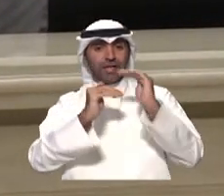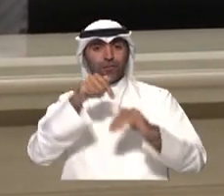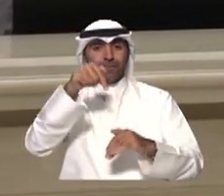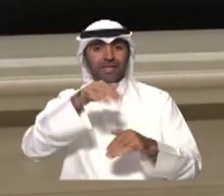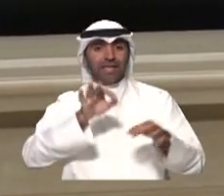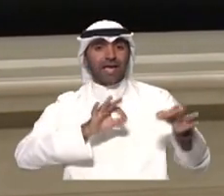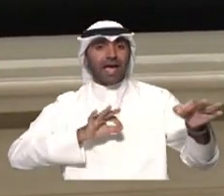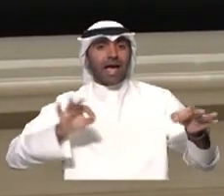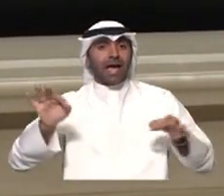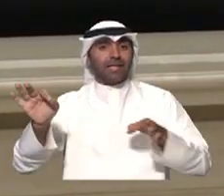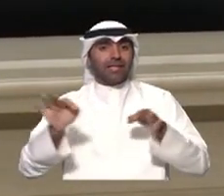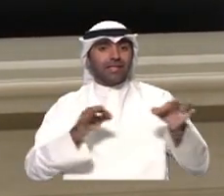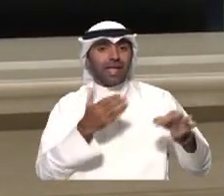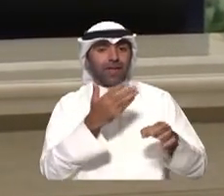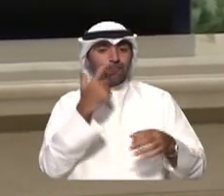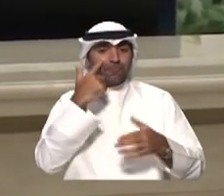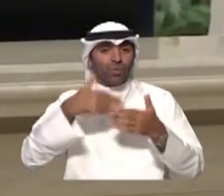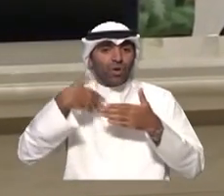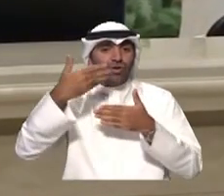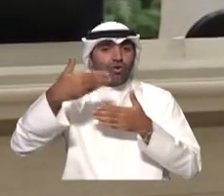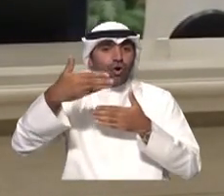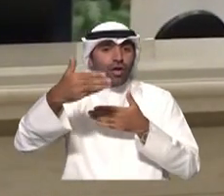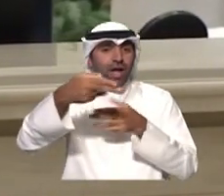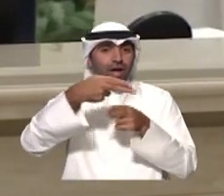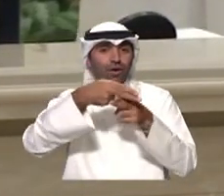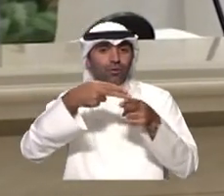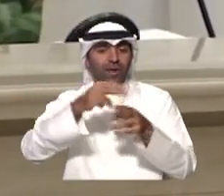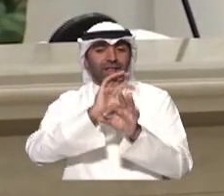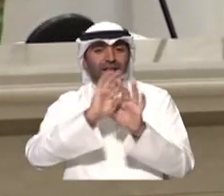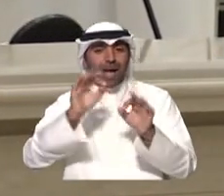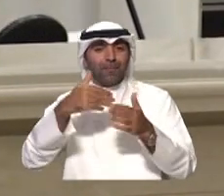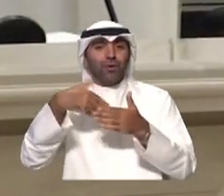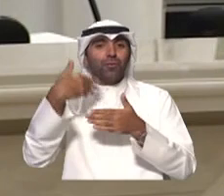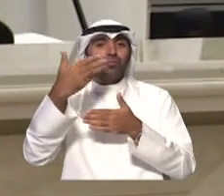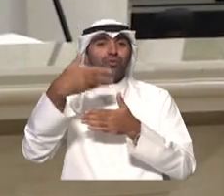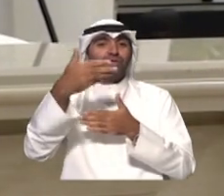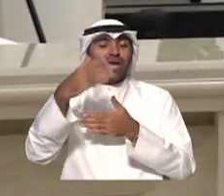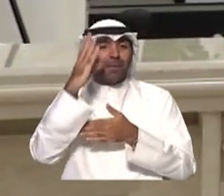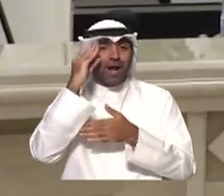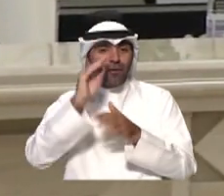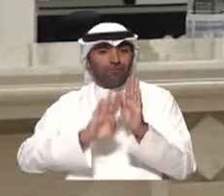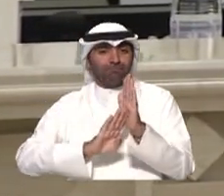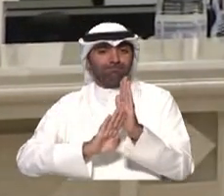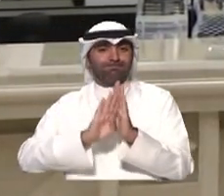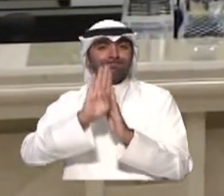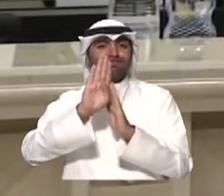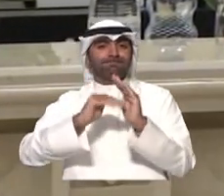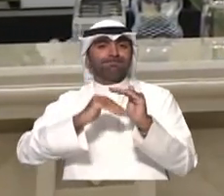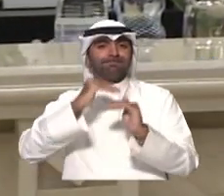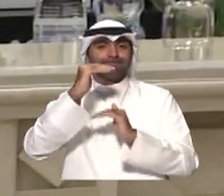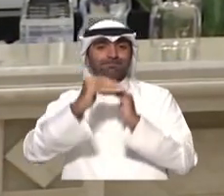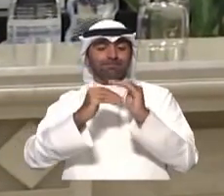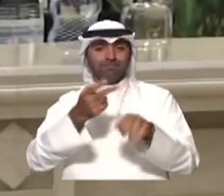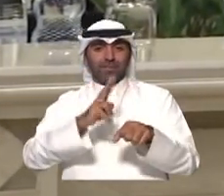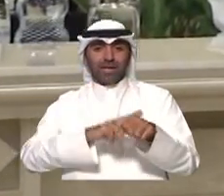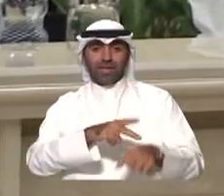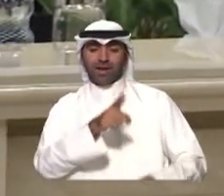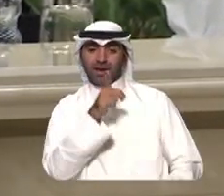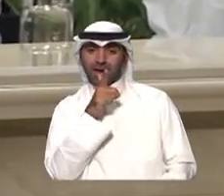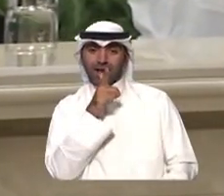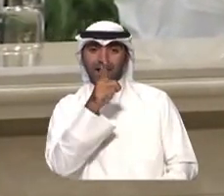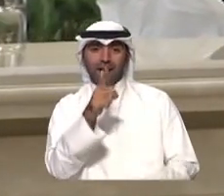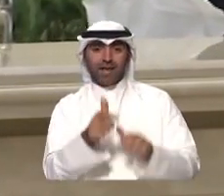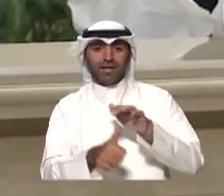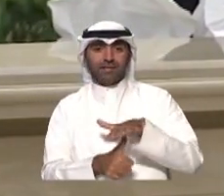المناسبة لوضع المشروعات التنموية الكبرى حيز التنفيذ تنفيذا لتوجيهات سمو رئيس مجلس